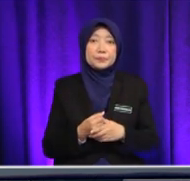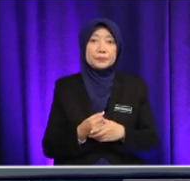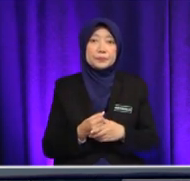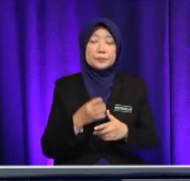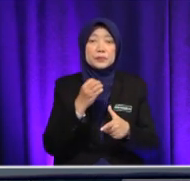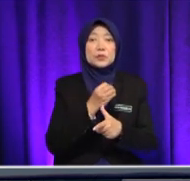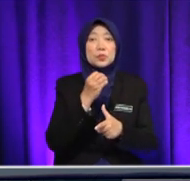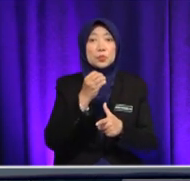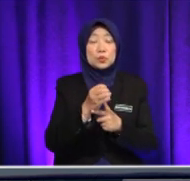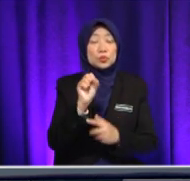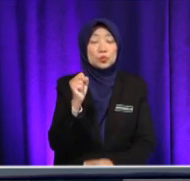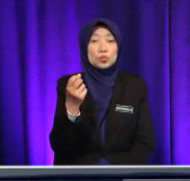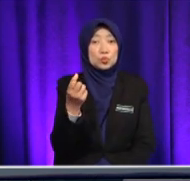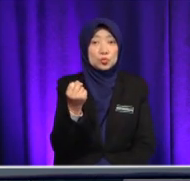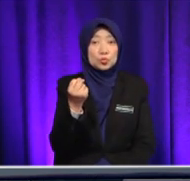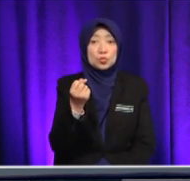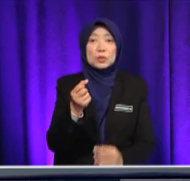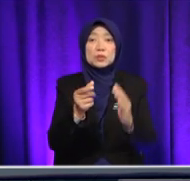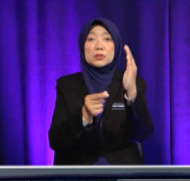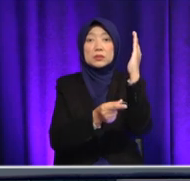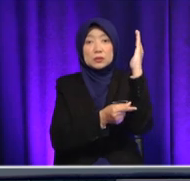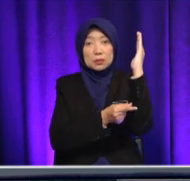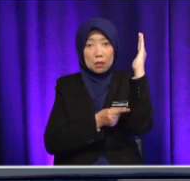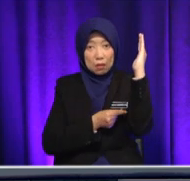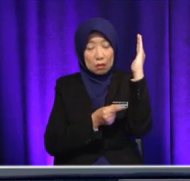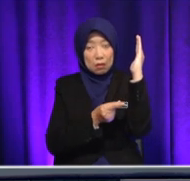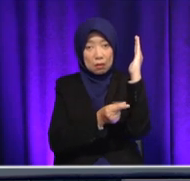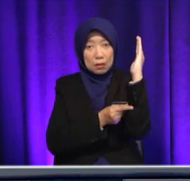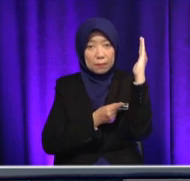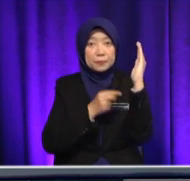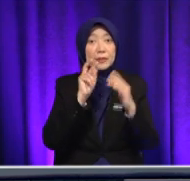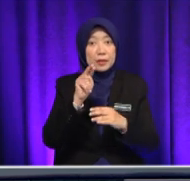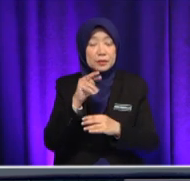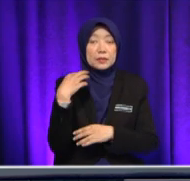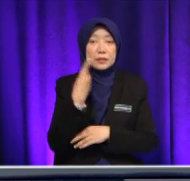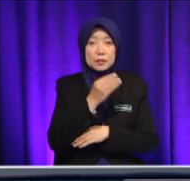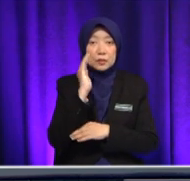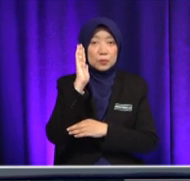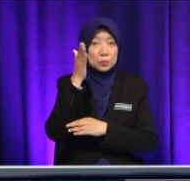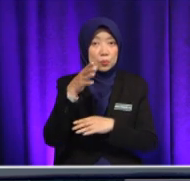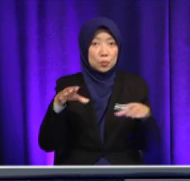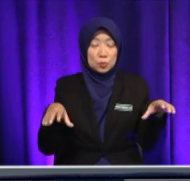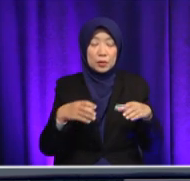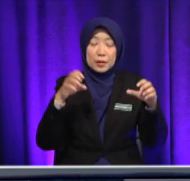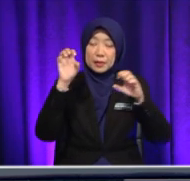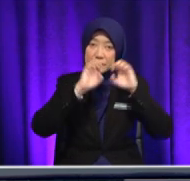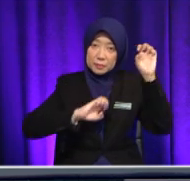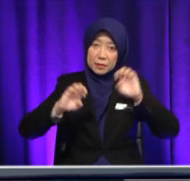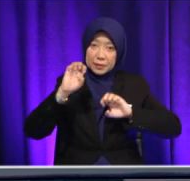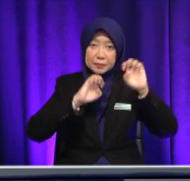susu getah. Okey. Okay. Melalui satu eksperimen yang kita akan jalankan. Ya Cikgu. Okey. Dan yang